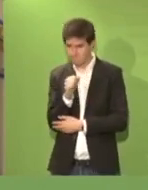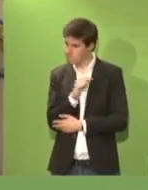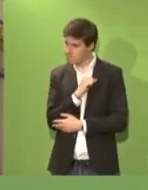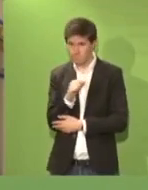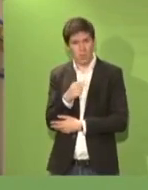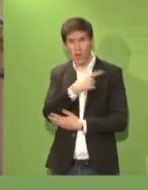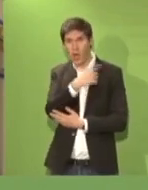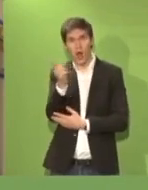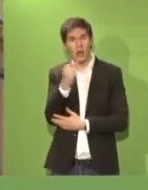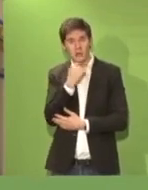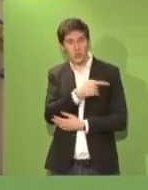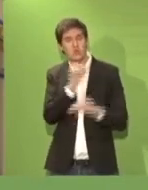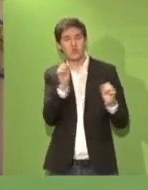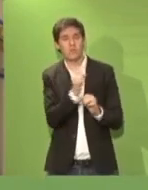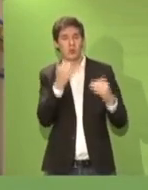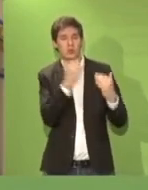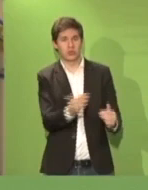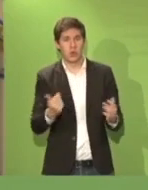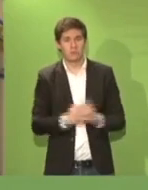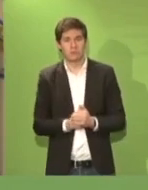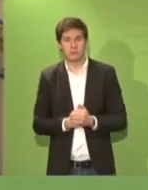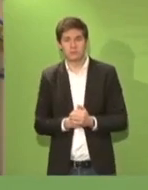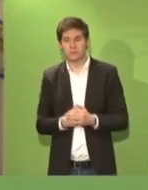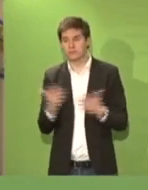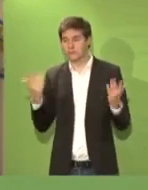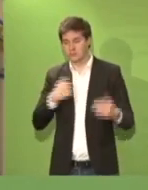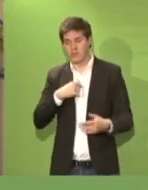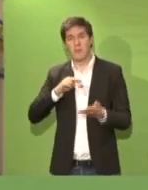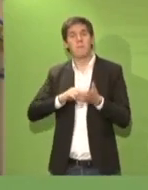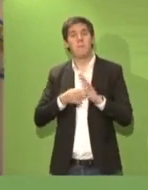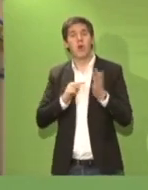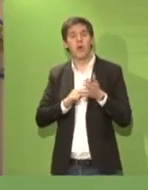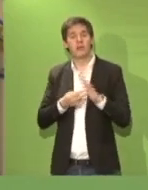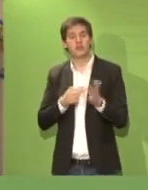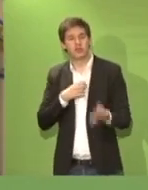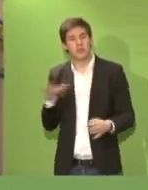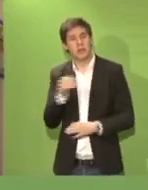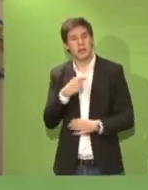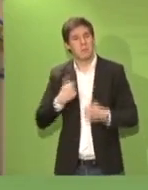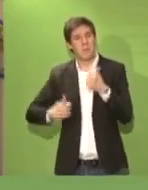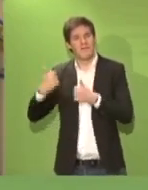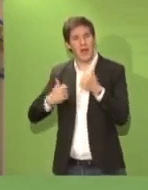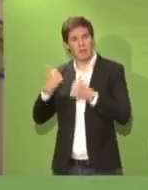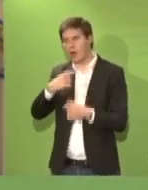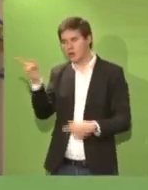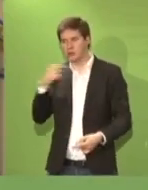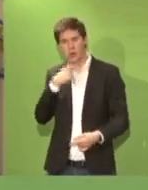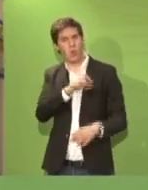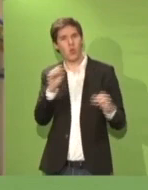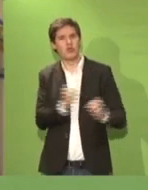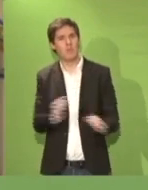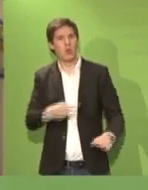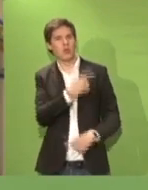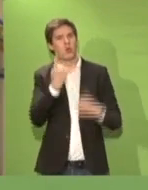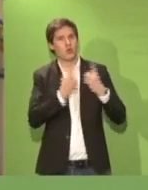geerntet. Seitens unserer politischen Mitbewerber aus der Haltung heraus, was erlauben Grüne, um